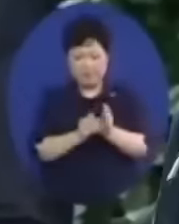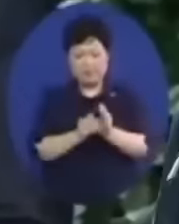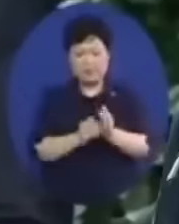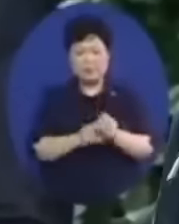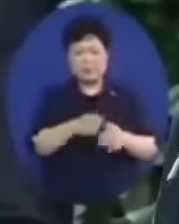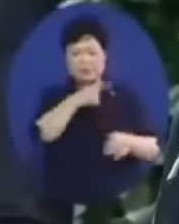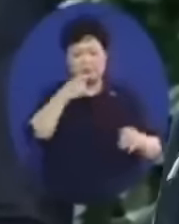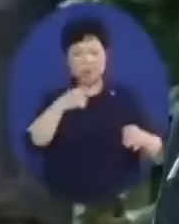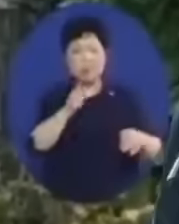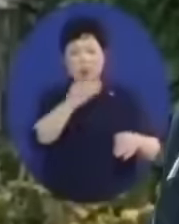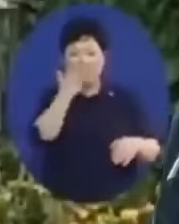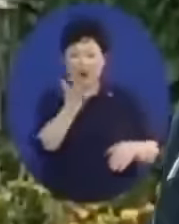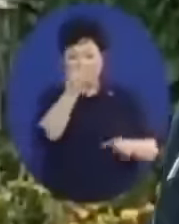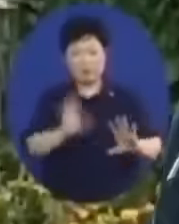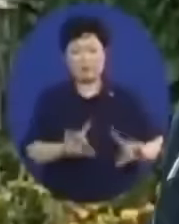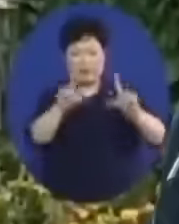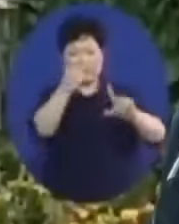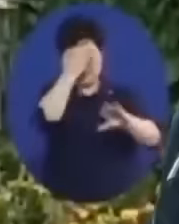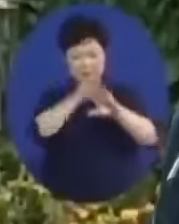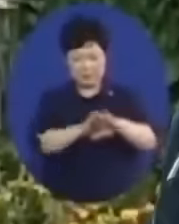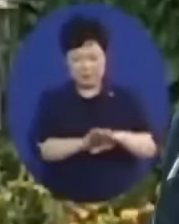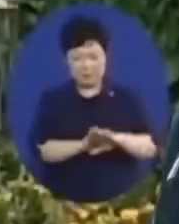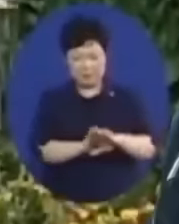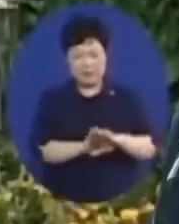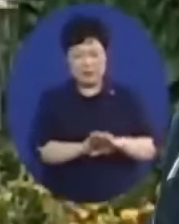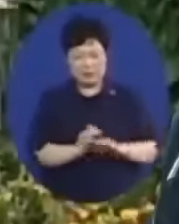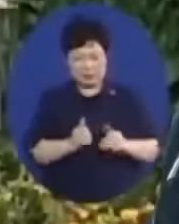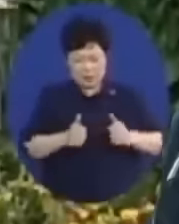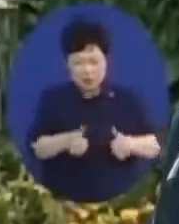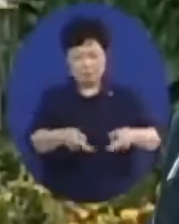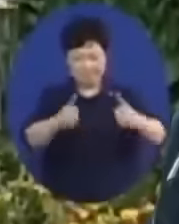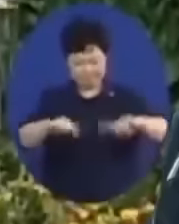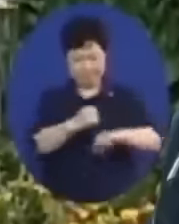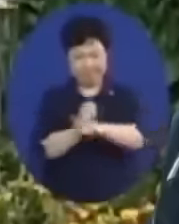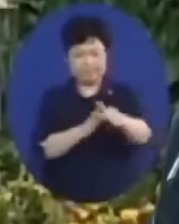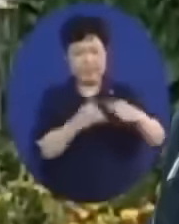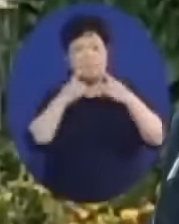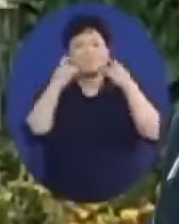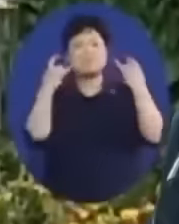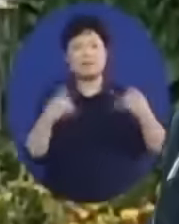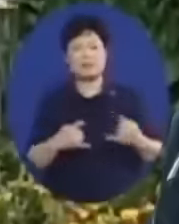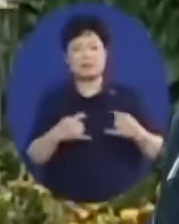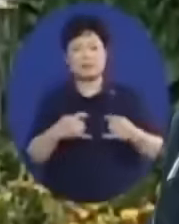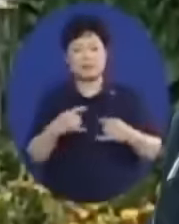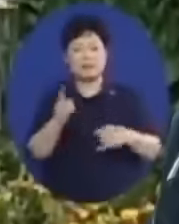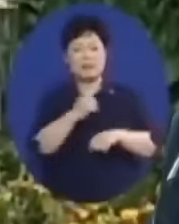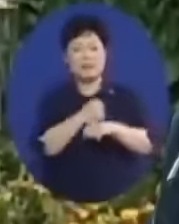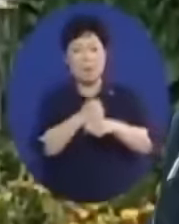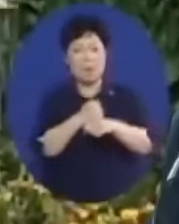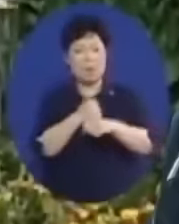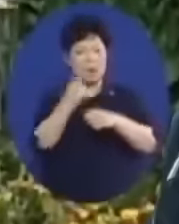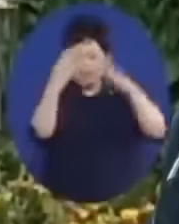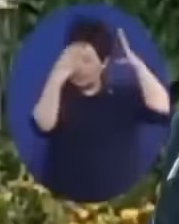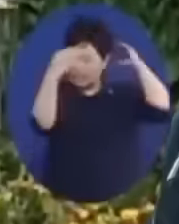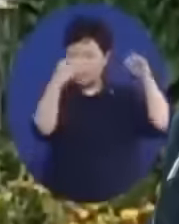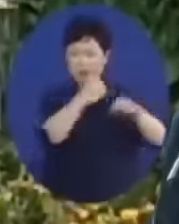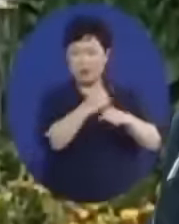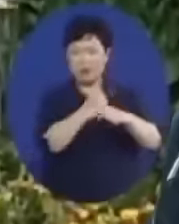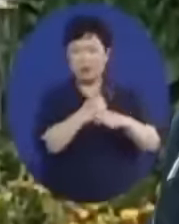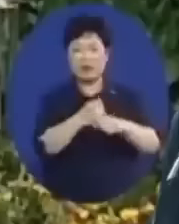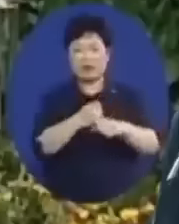꼭 주일날 예배 모임을 충실히 해야 되는 것입니다. 프랑스의 나폴레옹 황제가 워털루